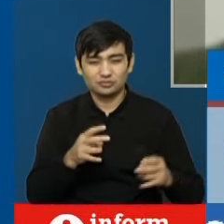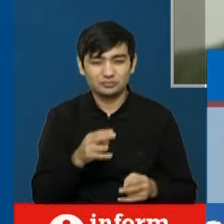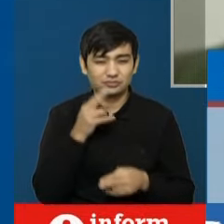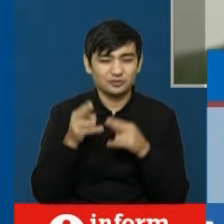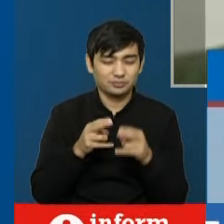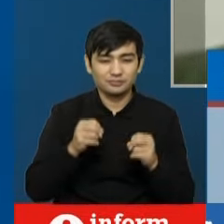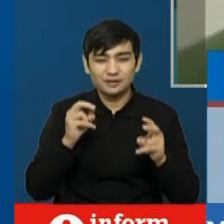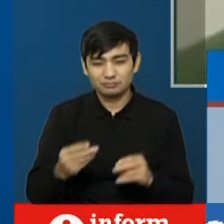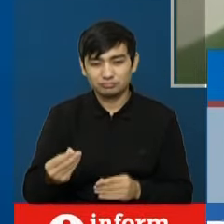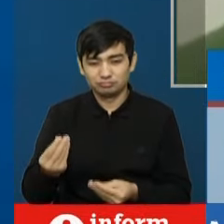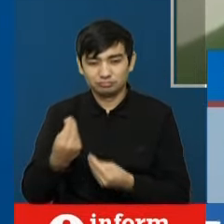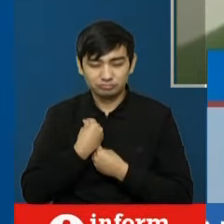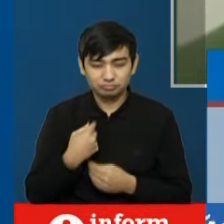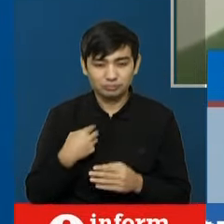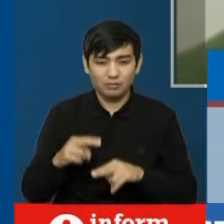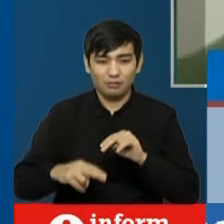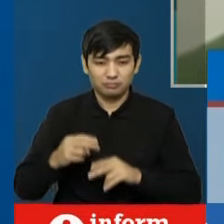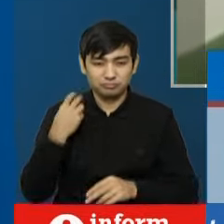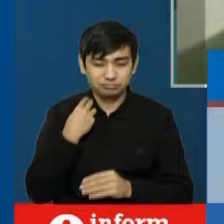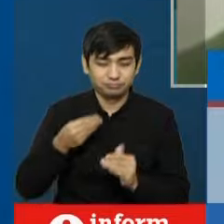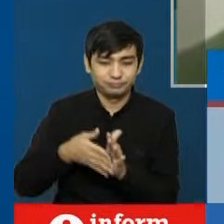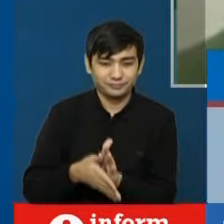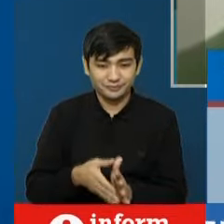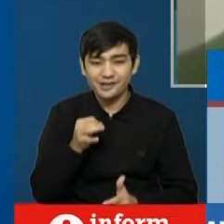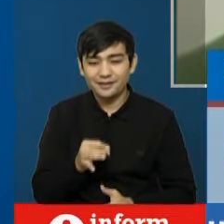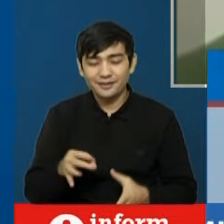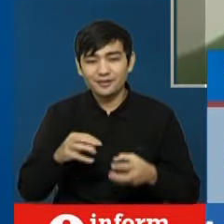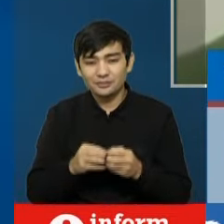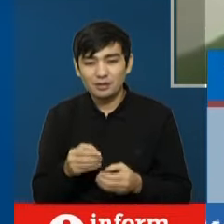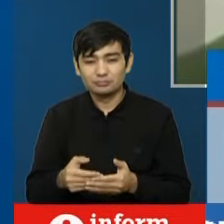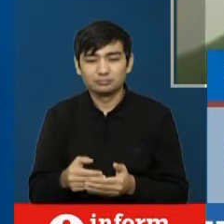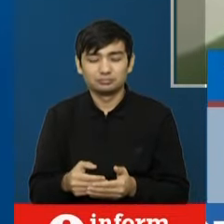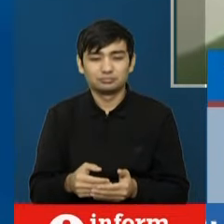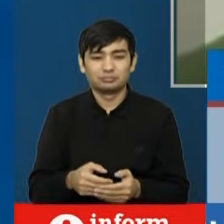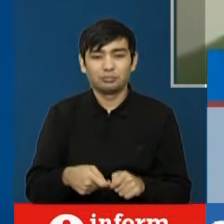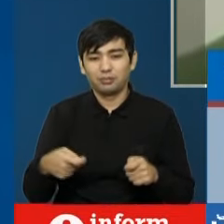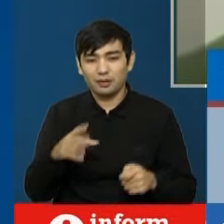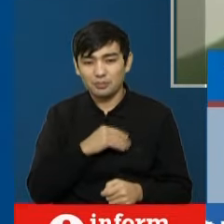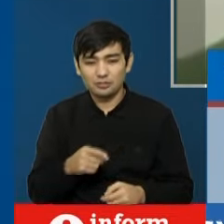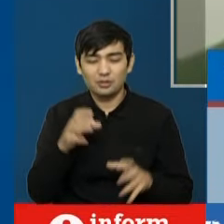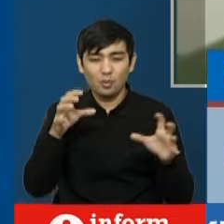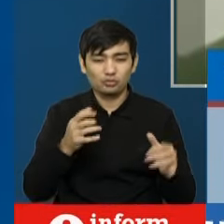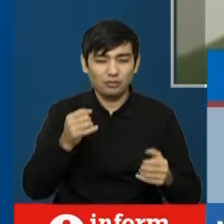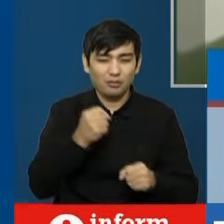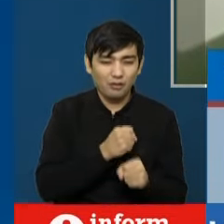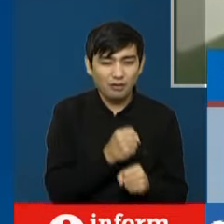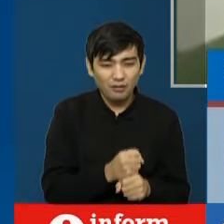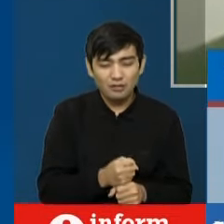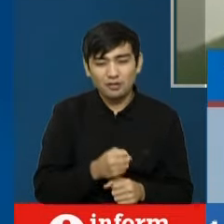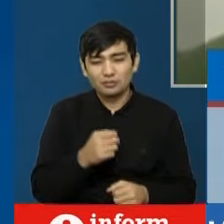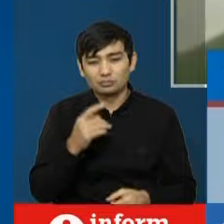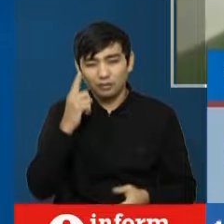за компенсацией, то есть повод, ну, отложить эту компенсацию, потому что эти правила дорабатываются. Сколько они будут